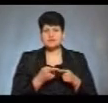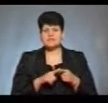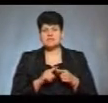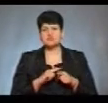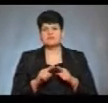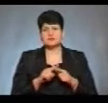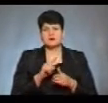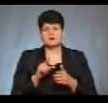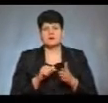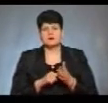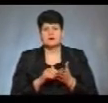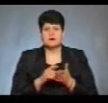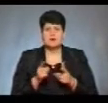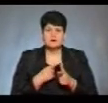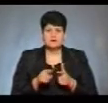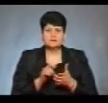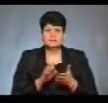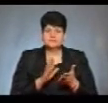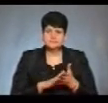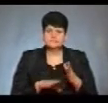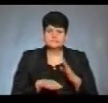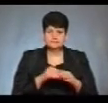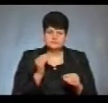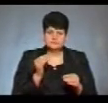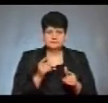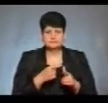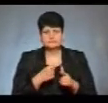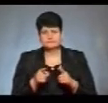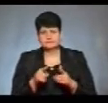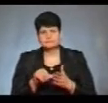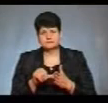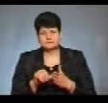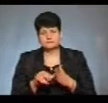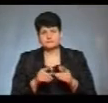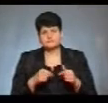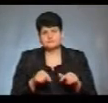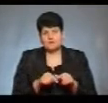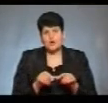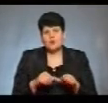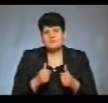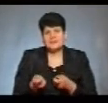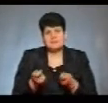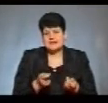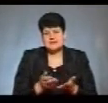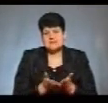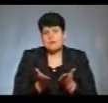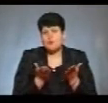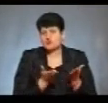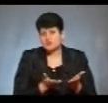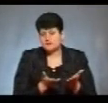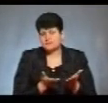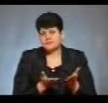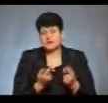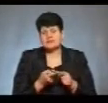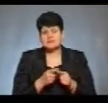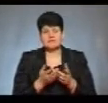до або реєстру виборців, працівників реєстру виборців, або до членів дільничої комісії, які не донесли то запрошення. Як на мене, з'ясувати